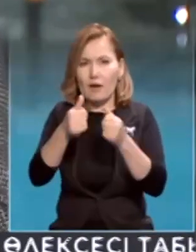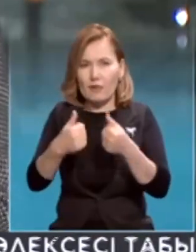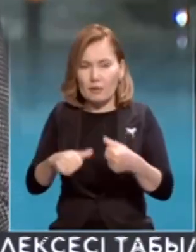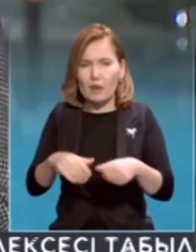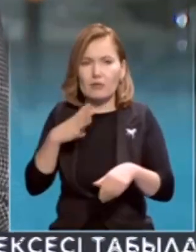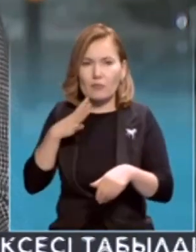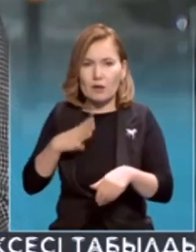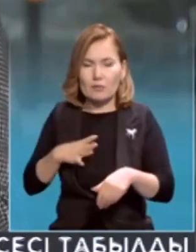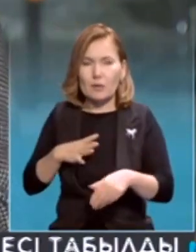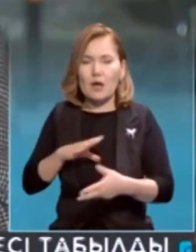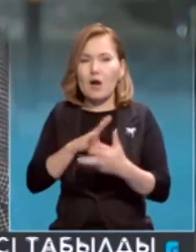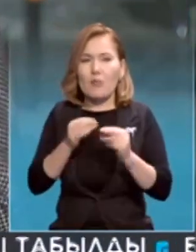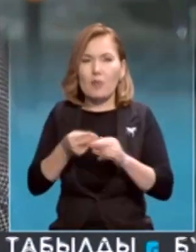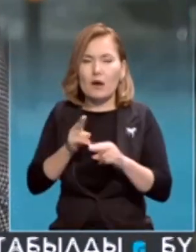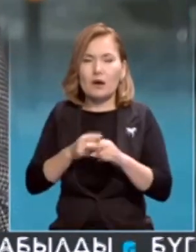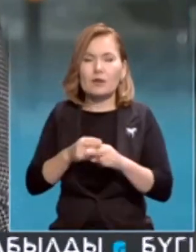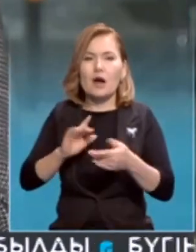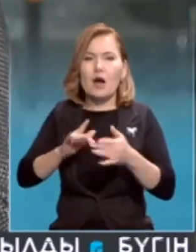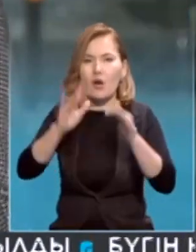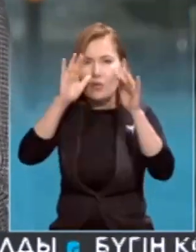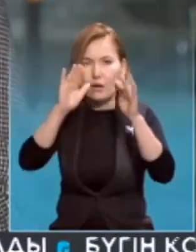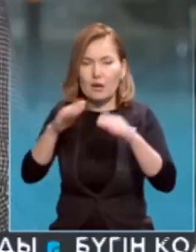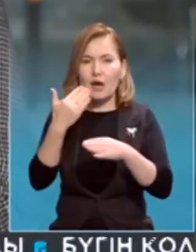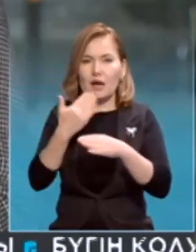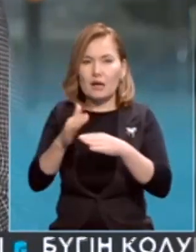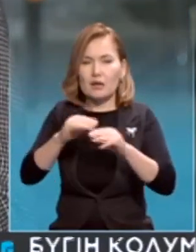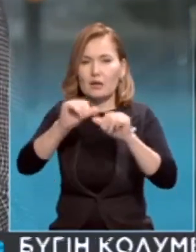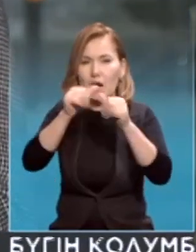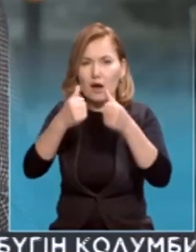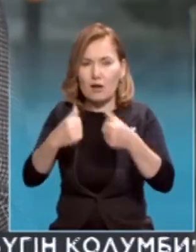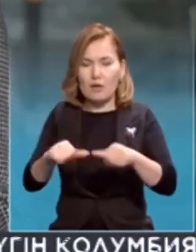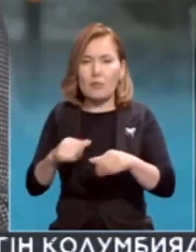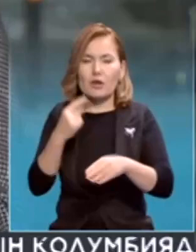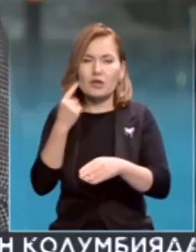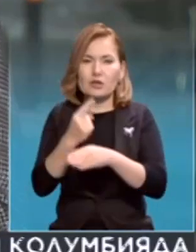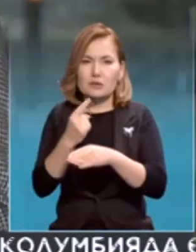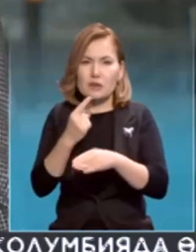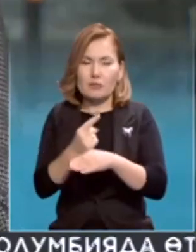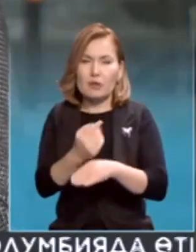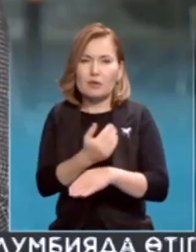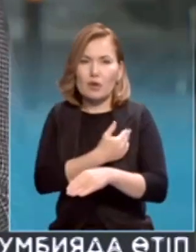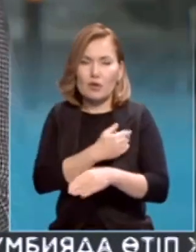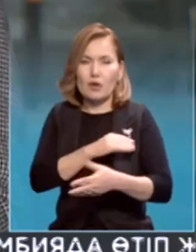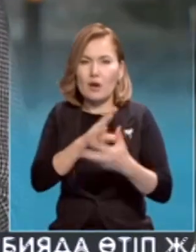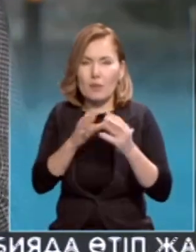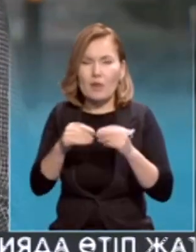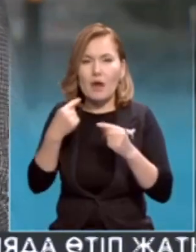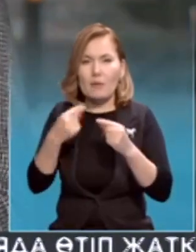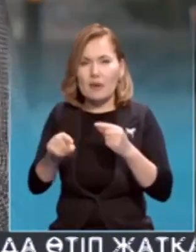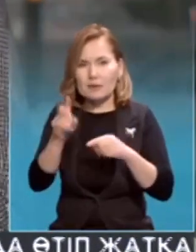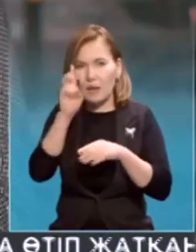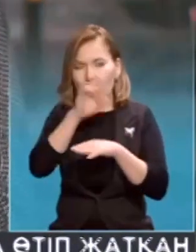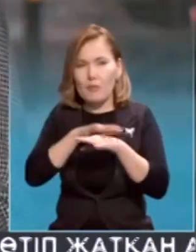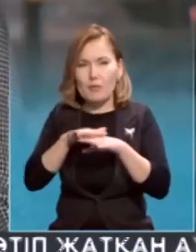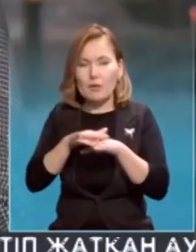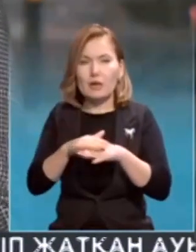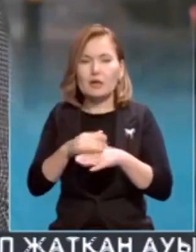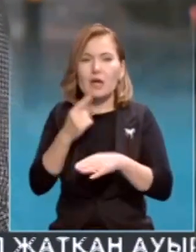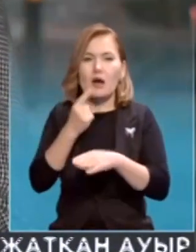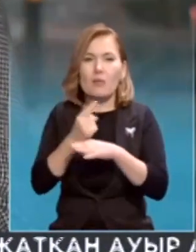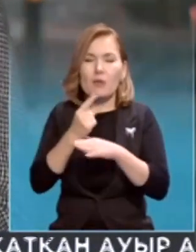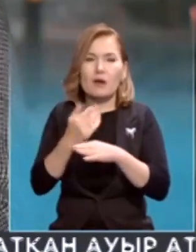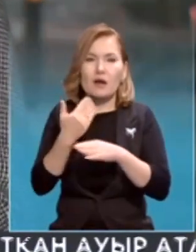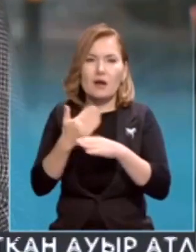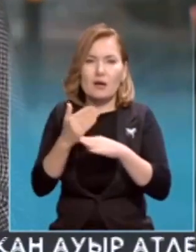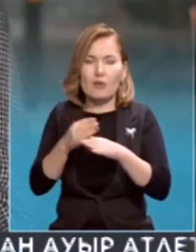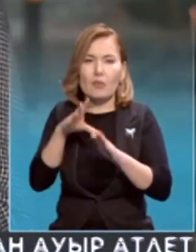ары кепилсиз онлайн кредит берүүдө катаң реттеуди жүктөдү. Типти кээбир элдерде буган толуктуу ым салынганын атап өттү. Раз. Кредиттин өсүмпулу бир